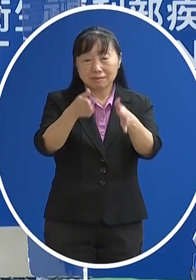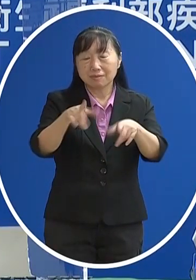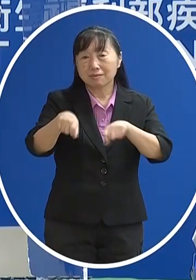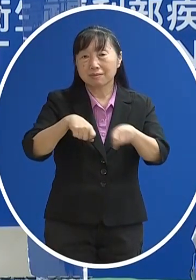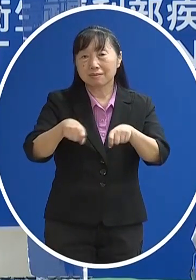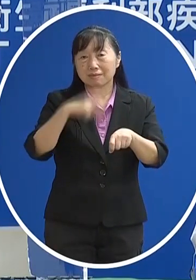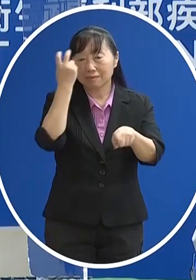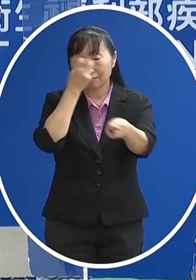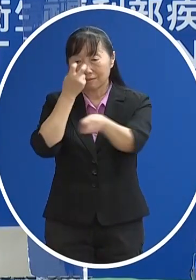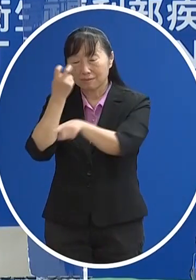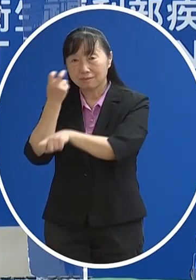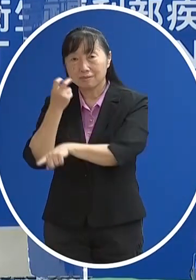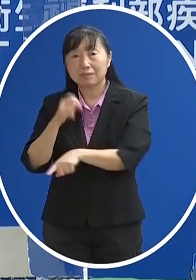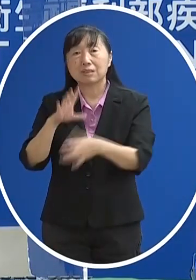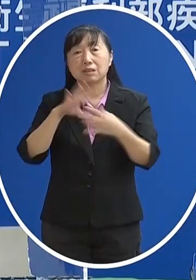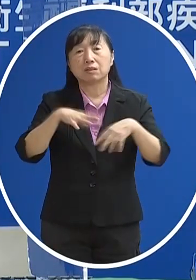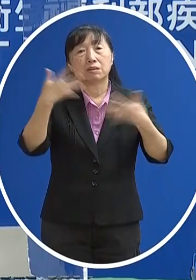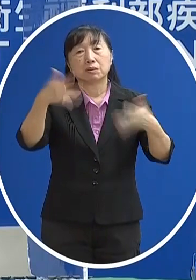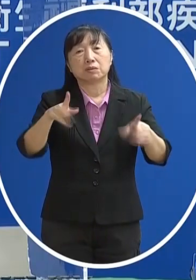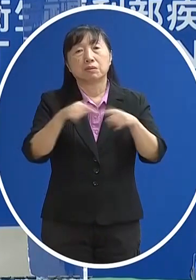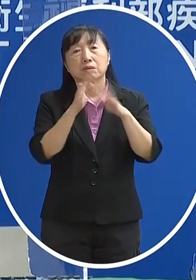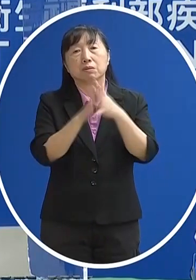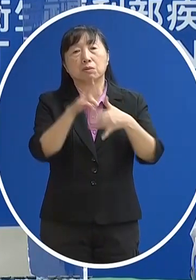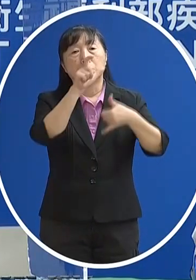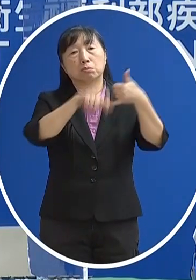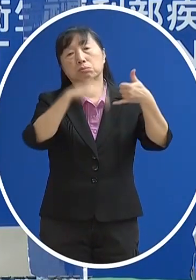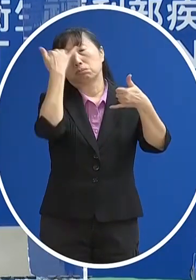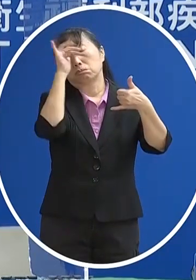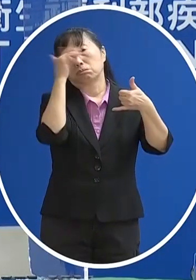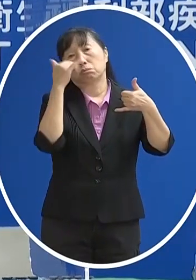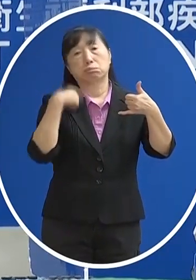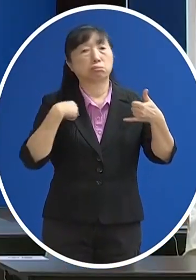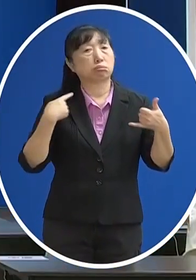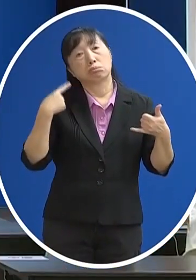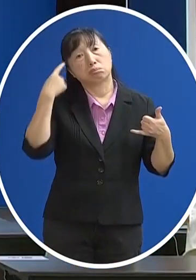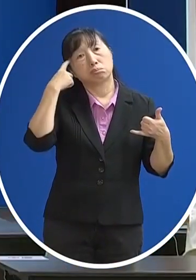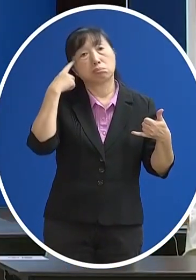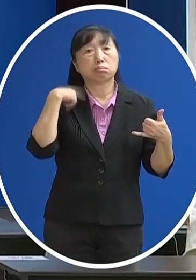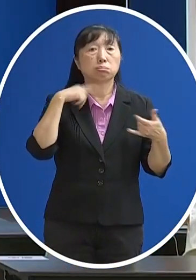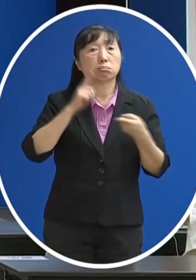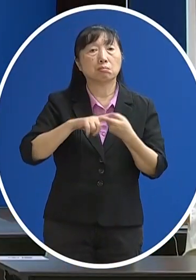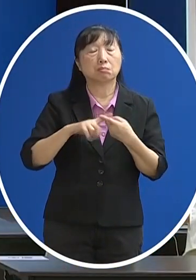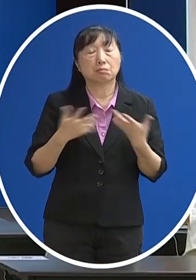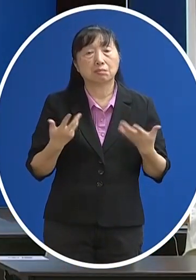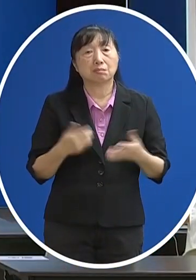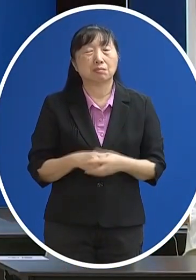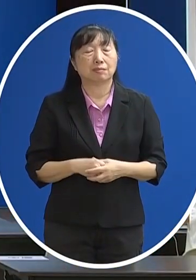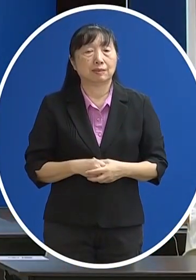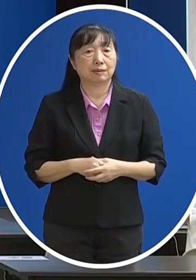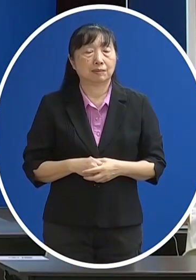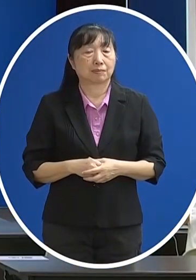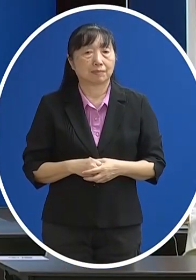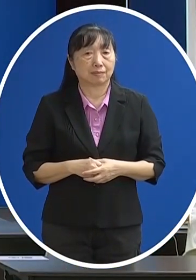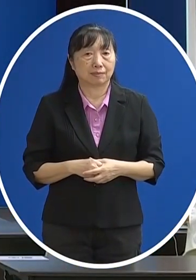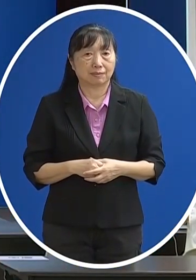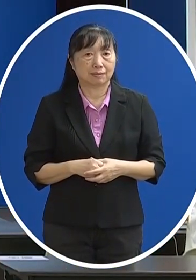以这里面大部分都是无症状的，相关的比例是不是我们更详细的比例跟大家说明一